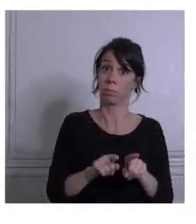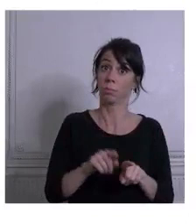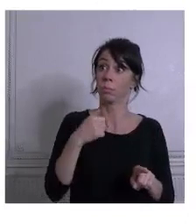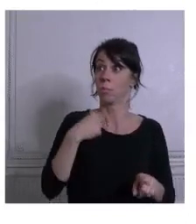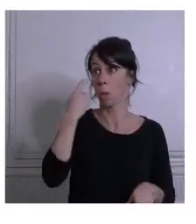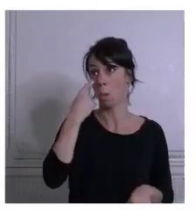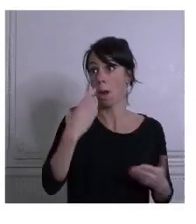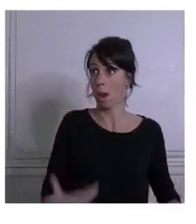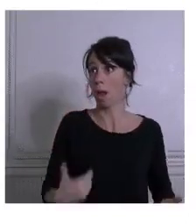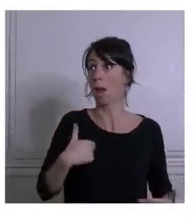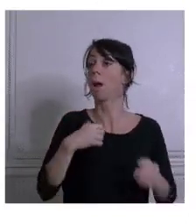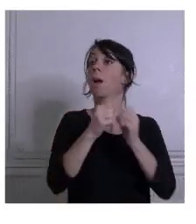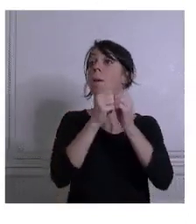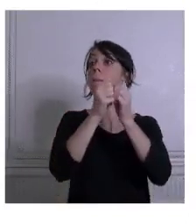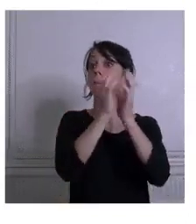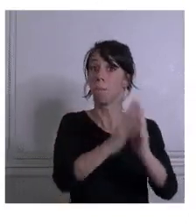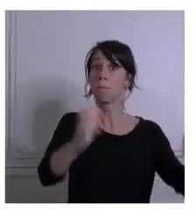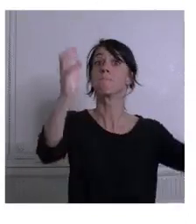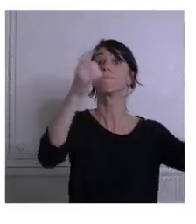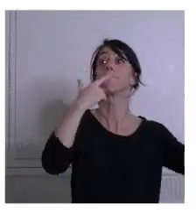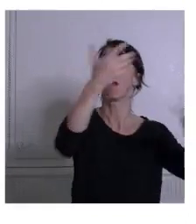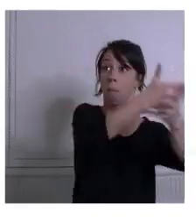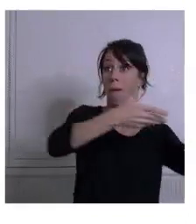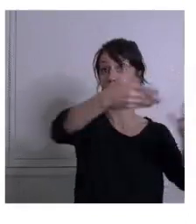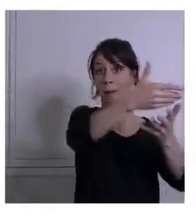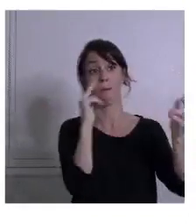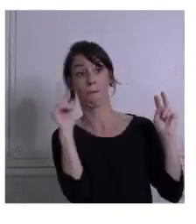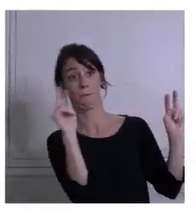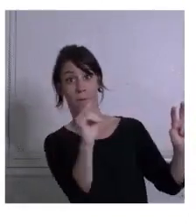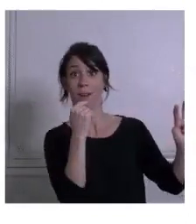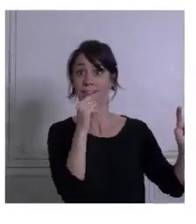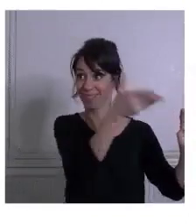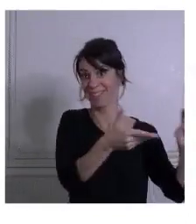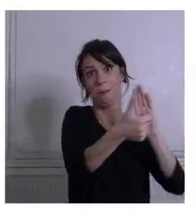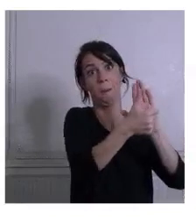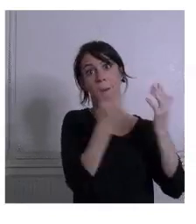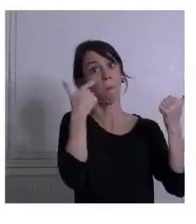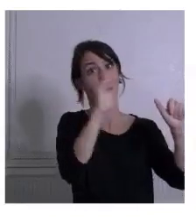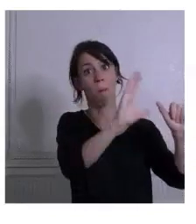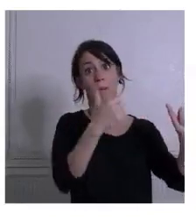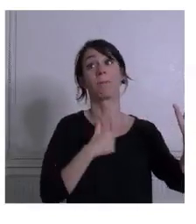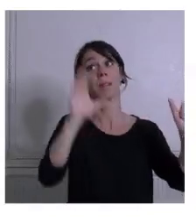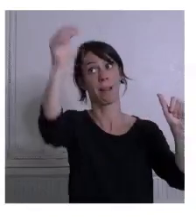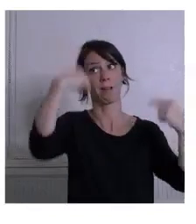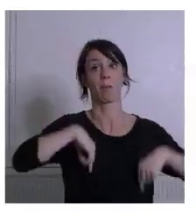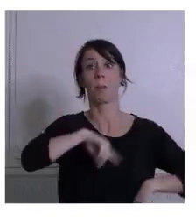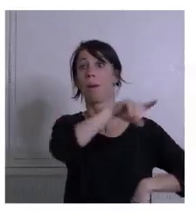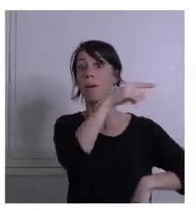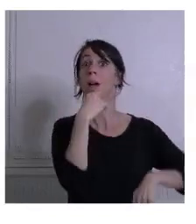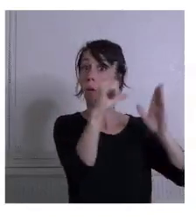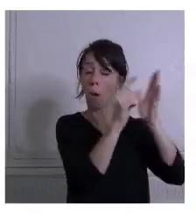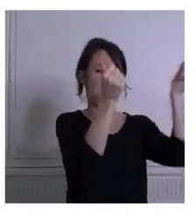pour laquelle, d'un point de vue sécurité, la dernière fois qu'elle nous a saisis, eh bien, c'est un ruban LED qui est obligatoire quand on fait des opérations